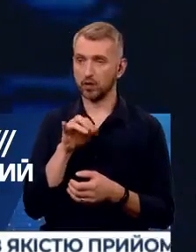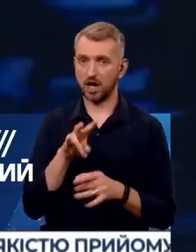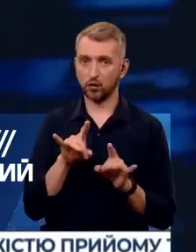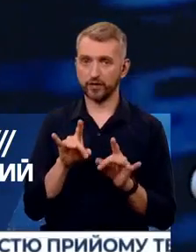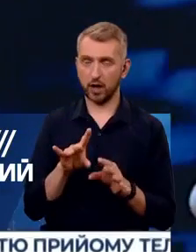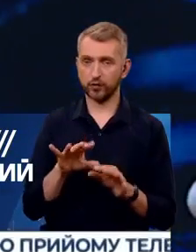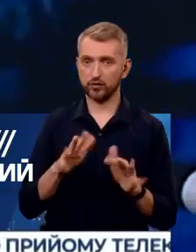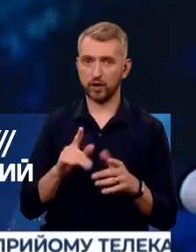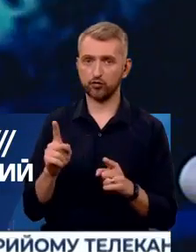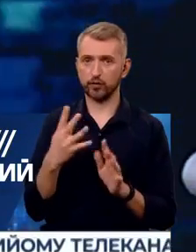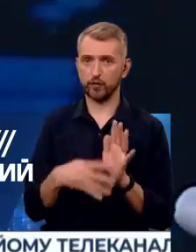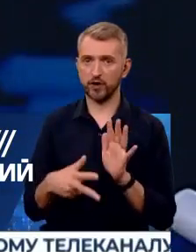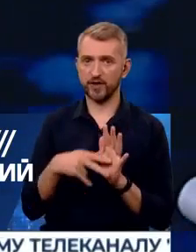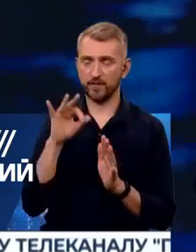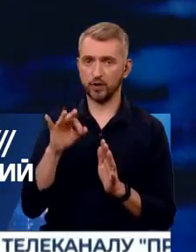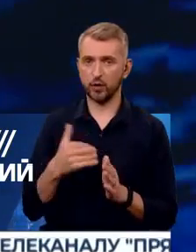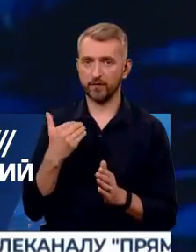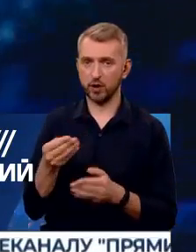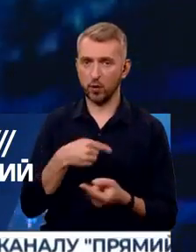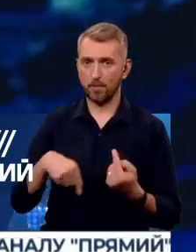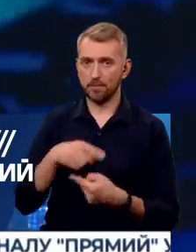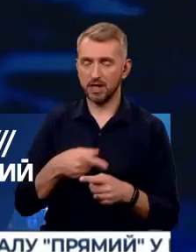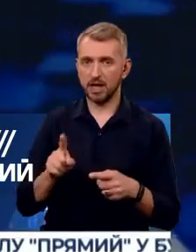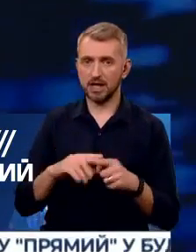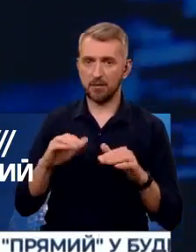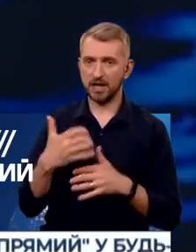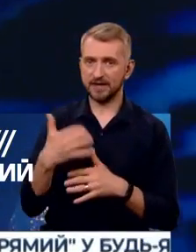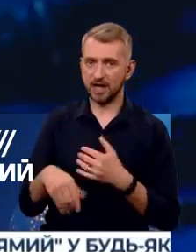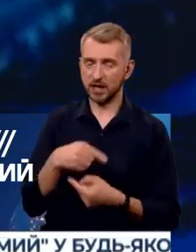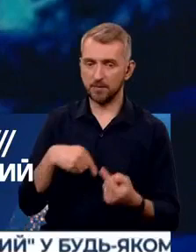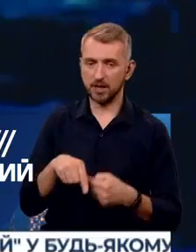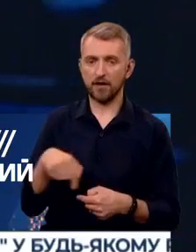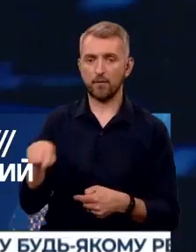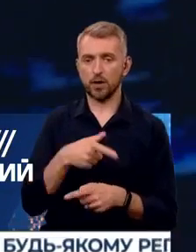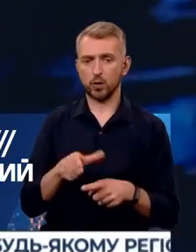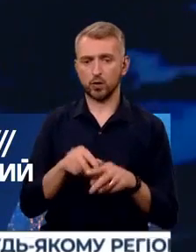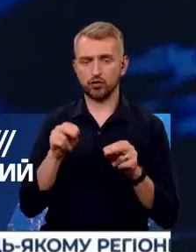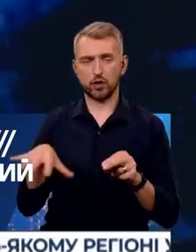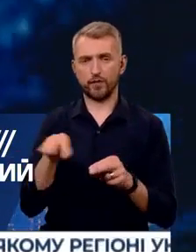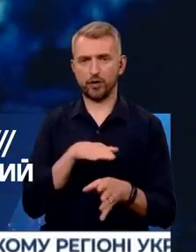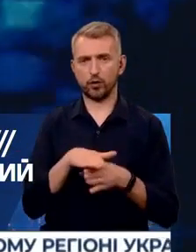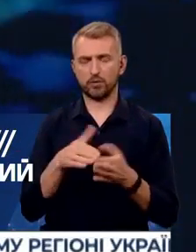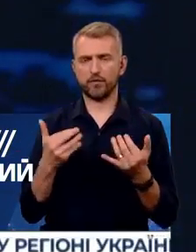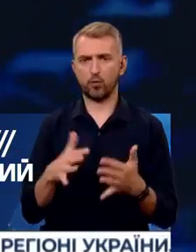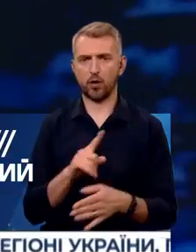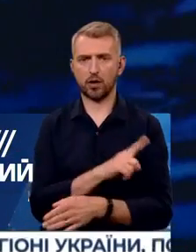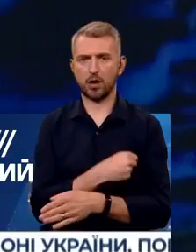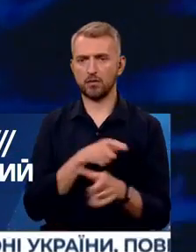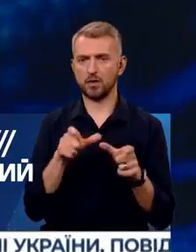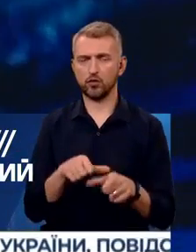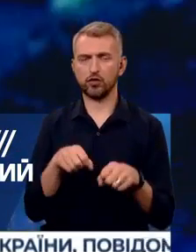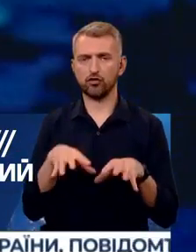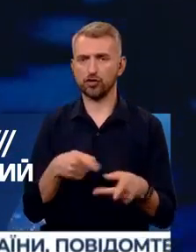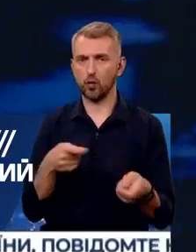що 98% їхнього бізнесу – це малий і середній. Вони дуже чесно всі дотримувались вимог карантину і рішень уряду.